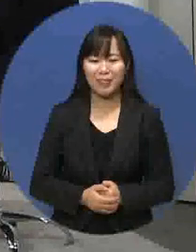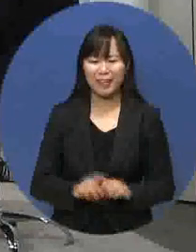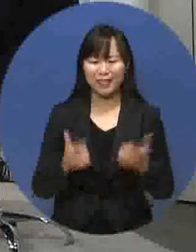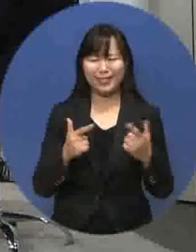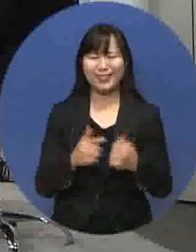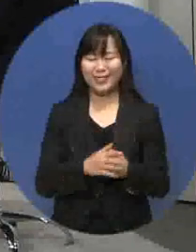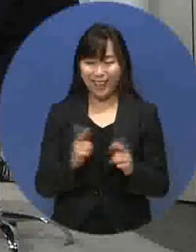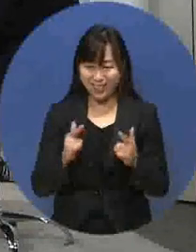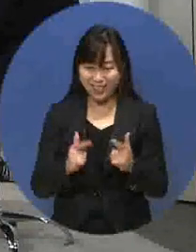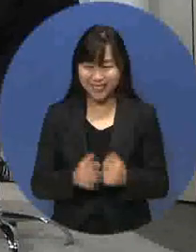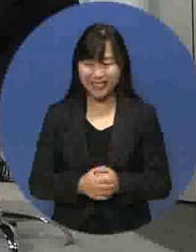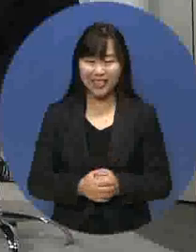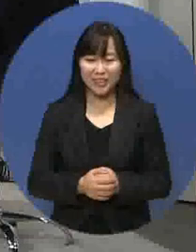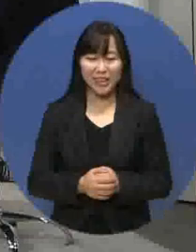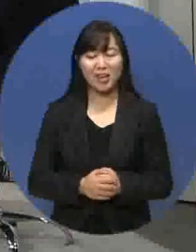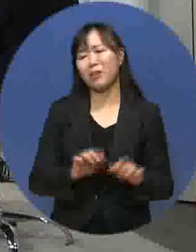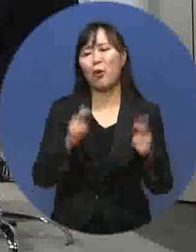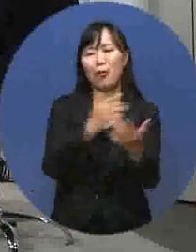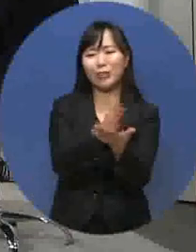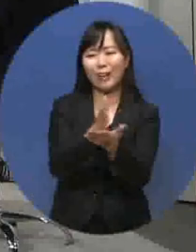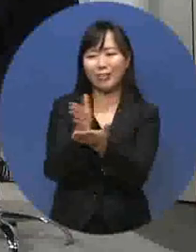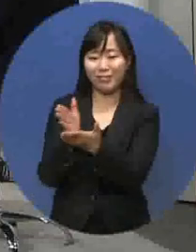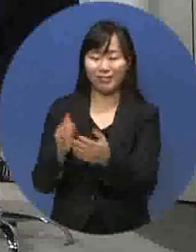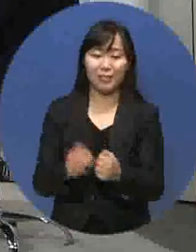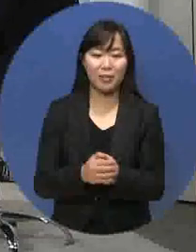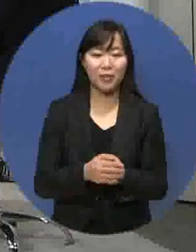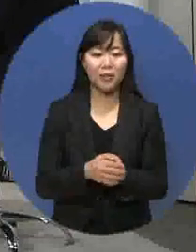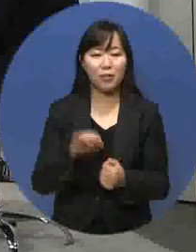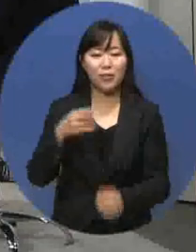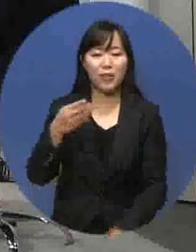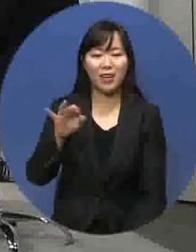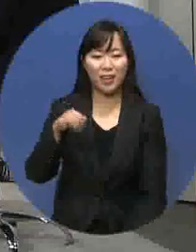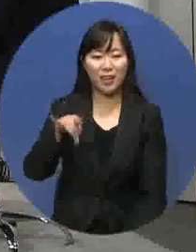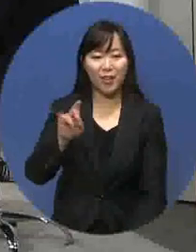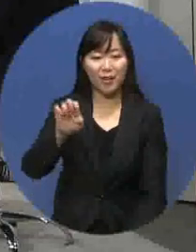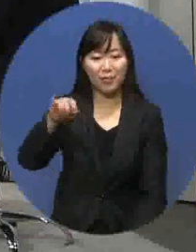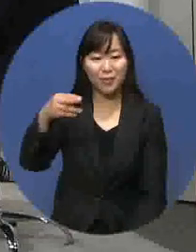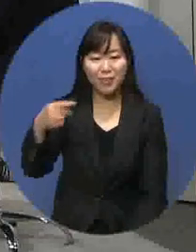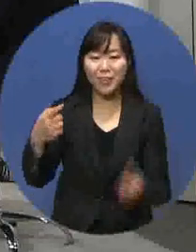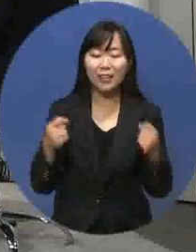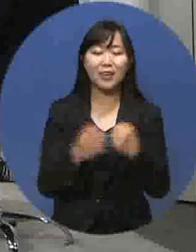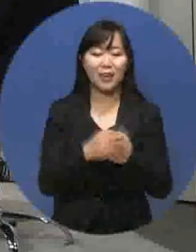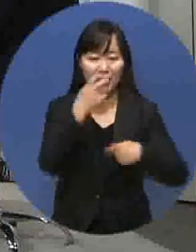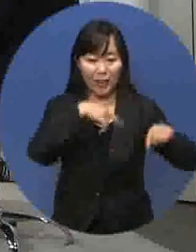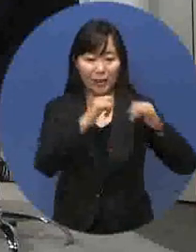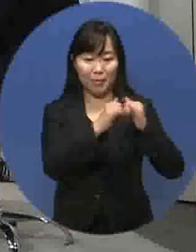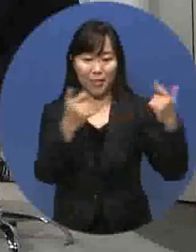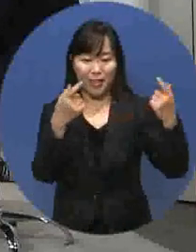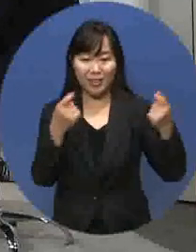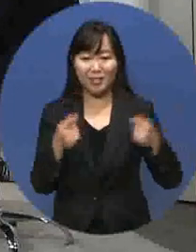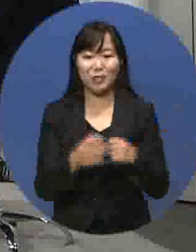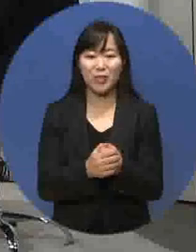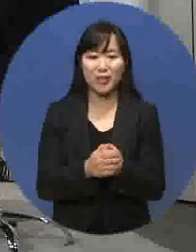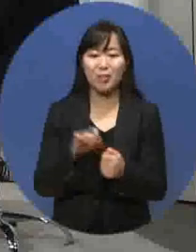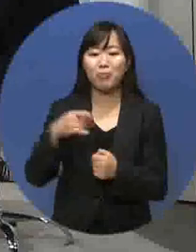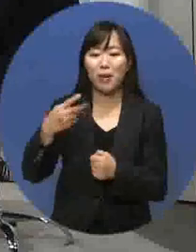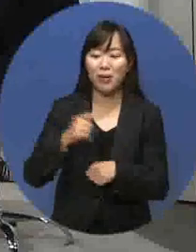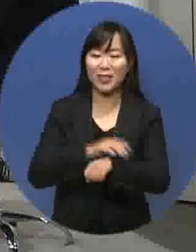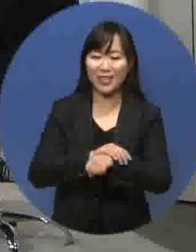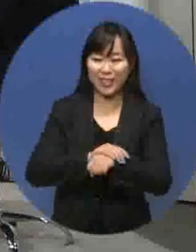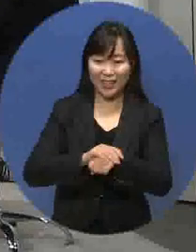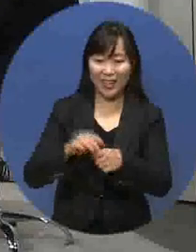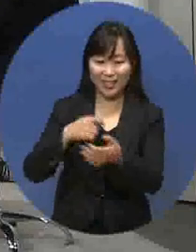그건 아니에요. 예예. 뭐 여러 장르 뭐 윌리엄 홀렌 뭐 이런 배우들. 이제 감독님 같은 분들이 이제 많이